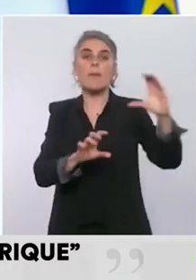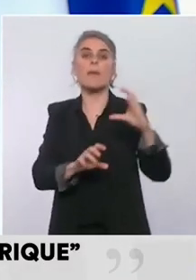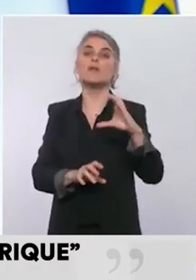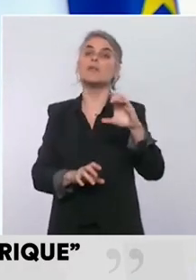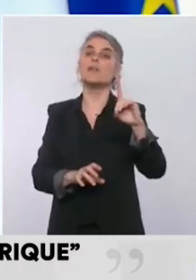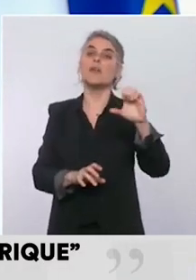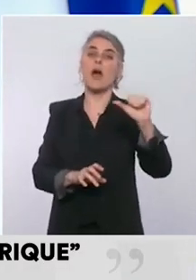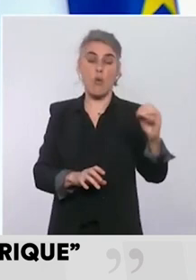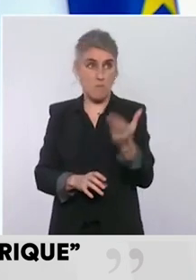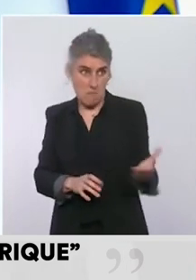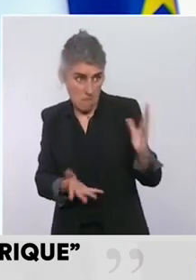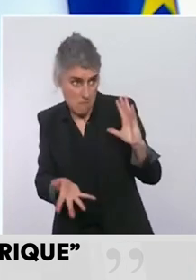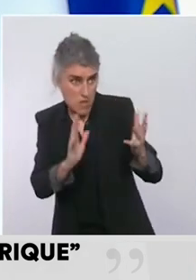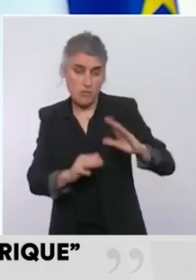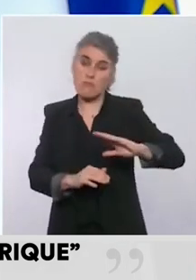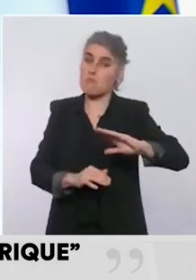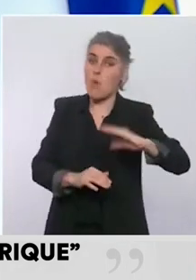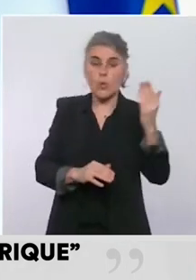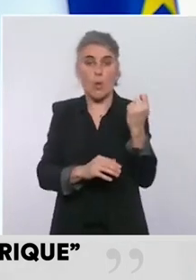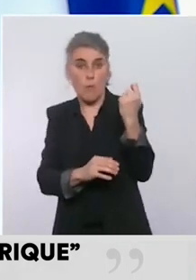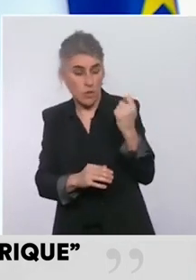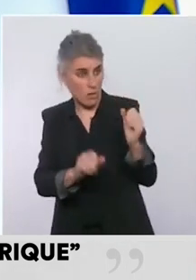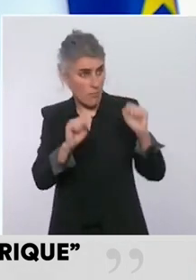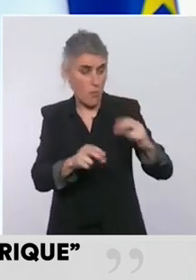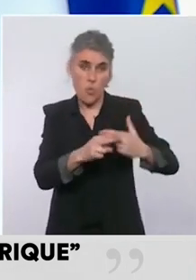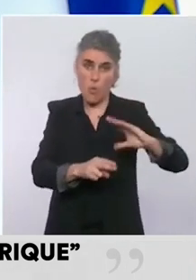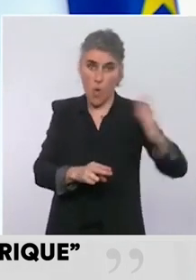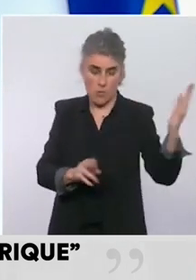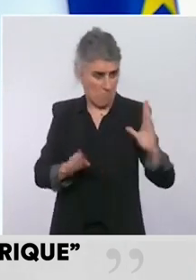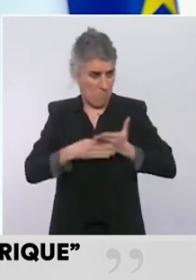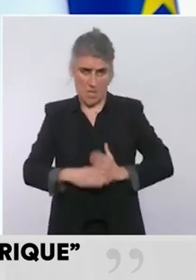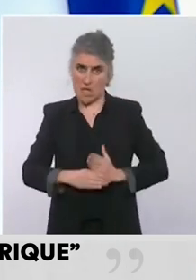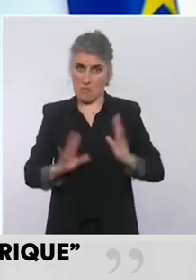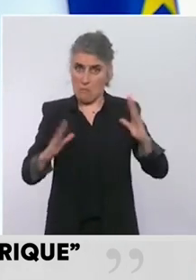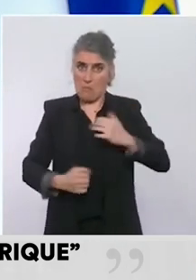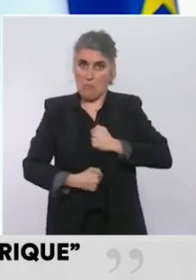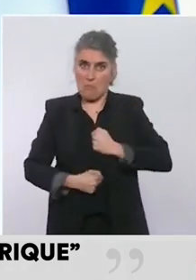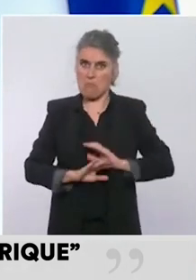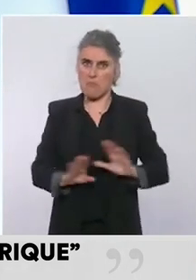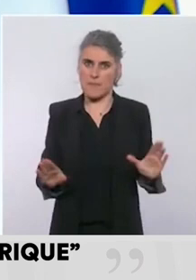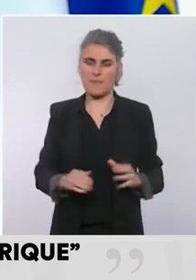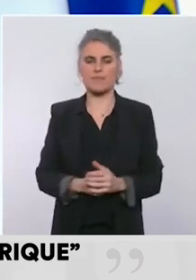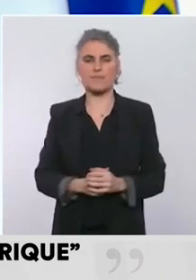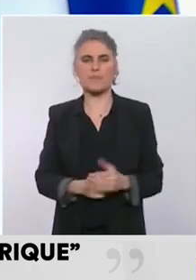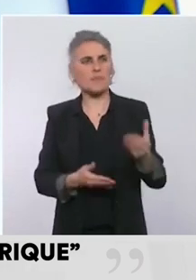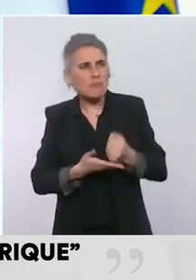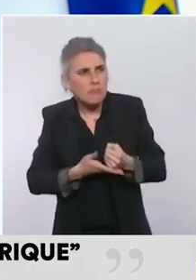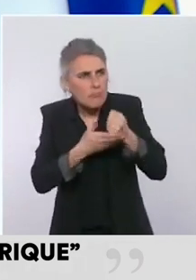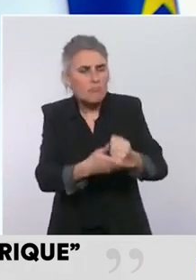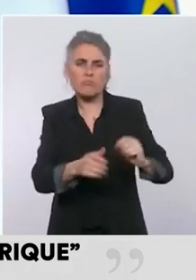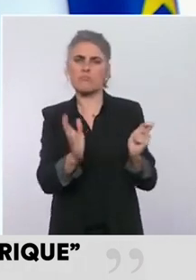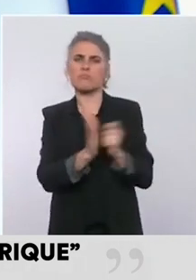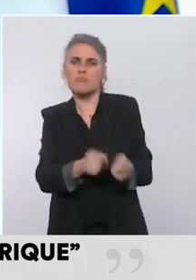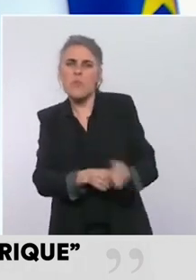monnaie unique qui prendra un autre nom. Nous y sommes prêts. Nous les avons tenus en soutenant face à la pandémie du